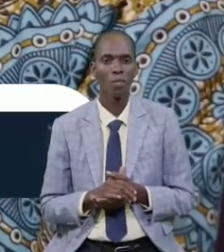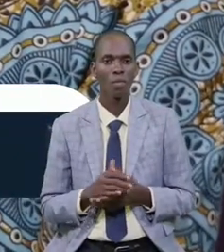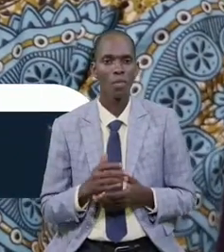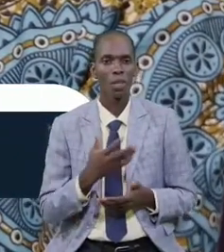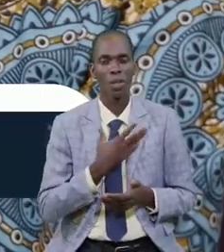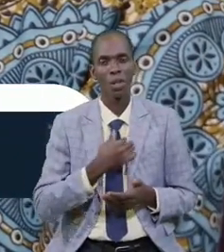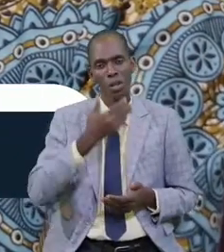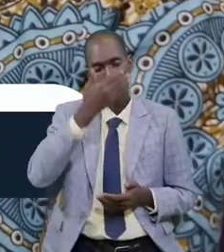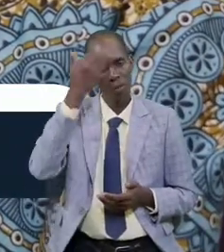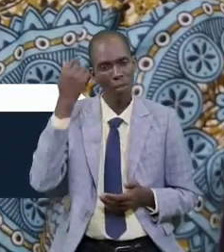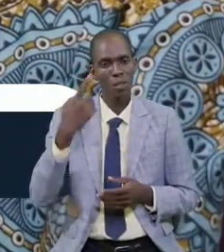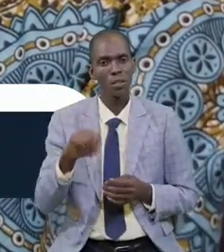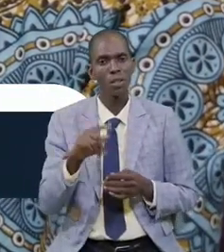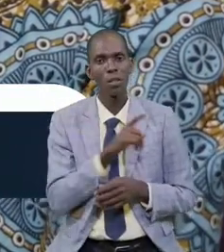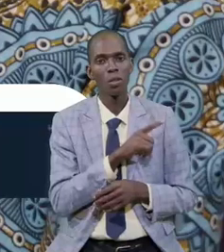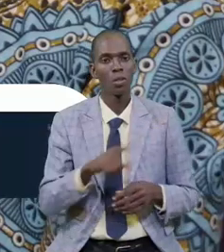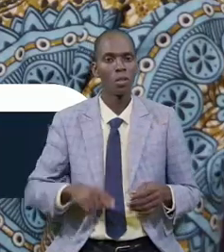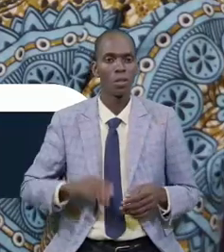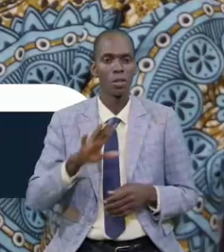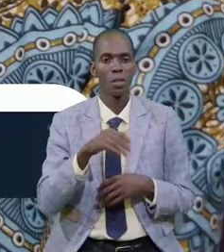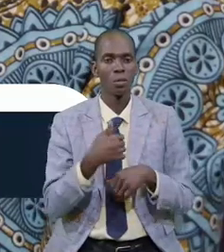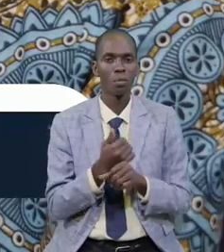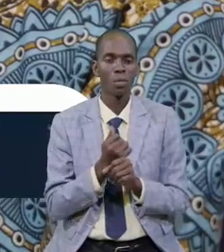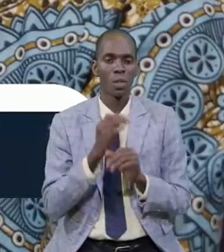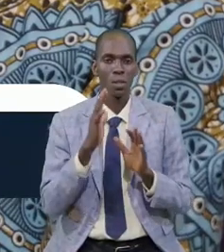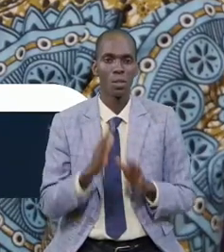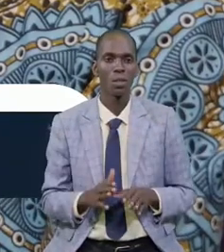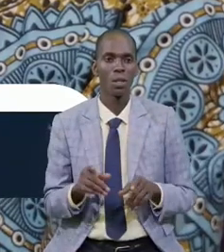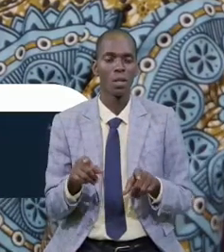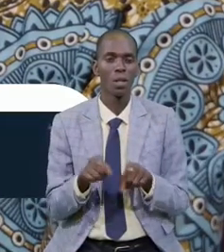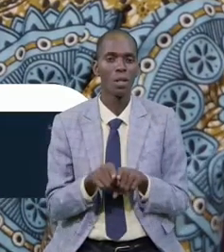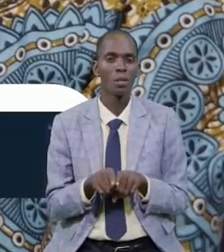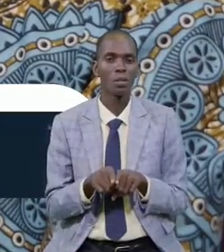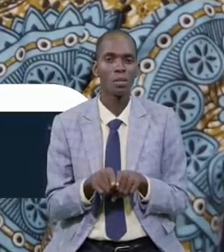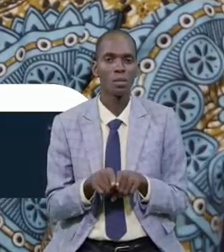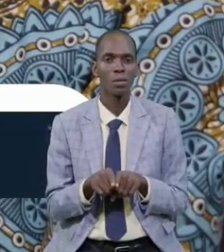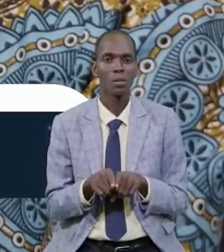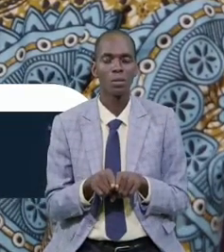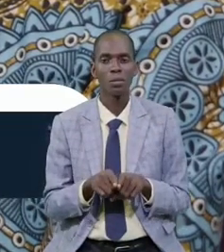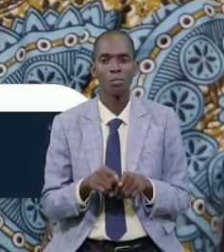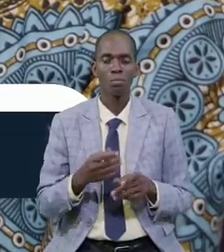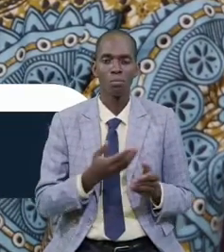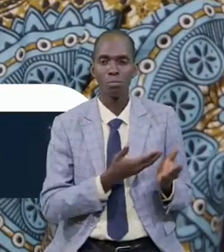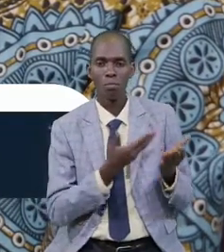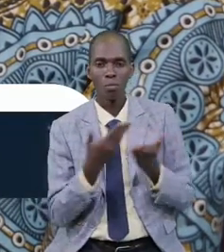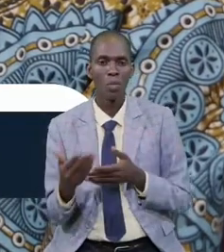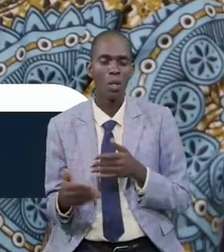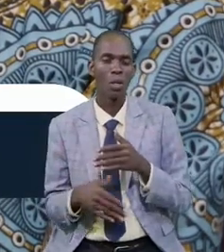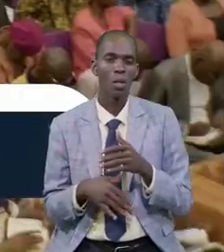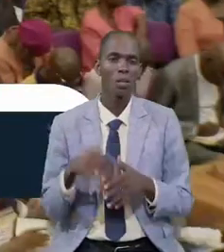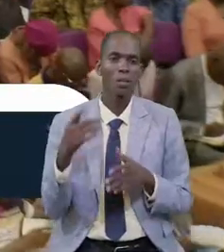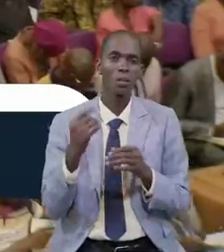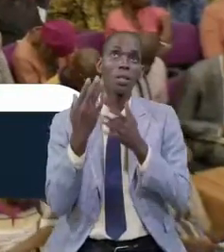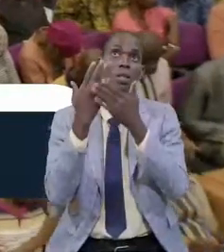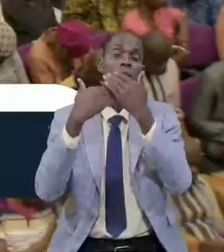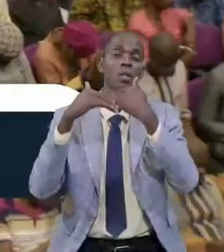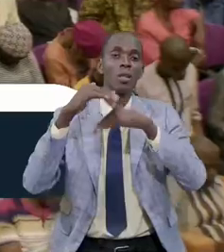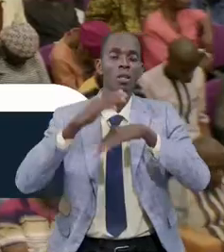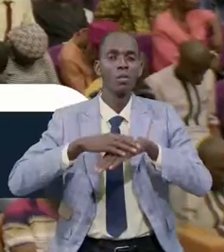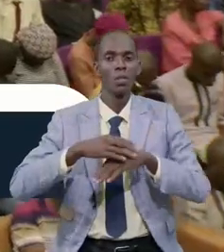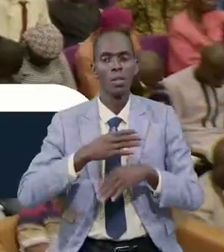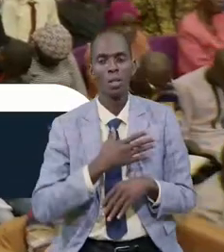Et tu oublierais l'Éternel qui t'a fait, qui a étendu les